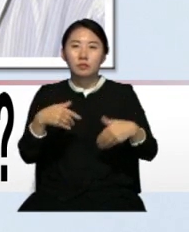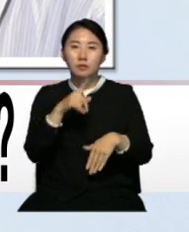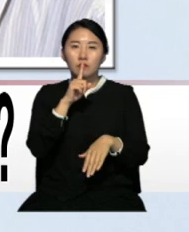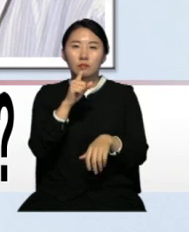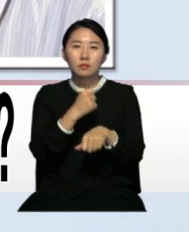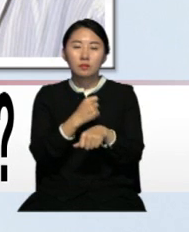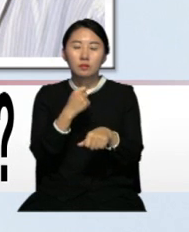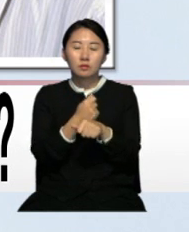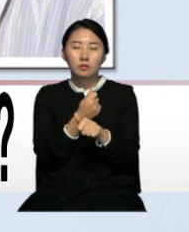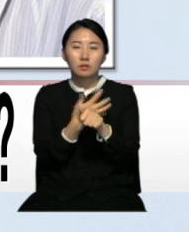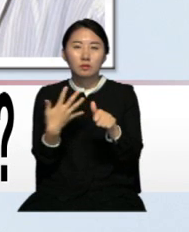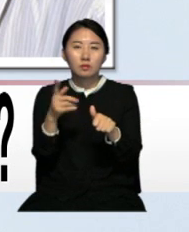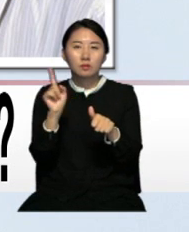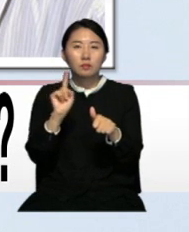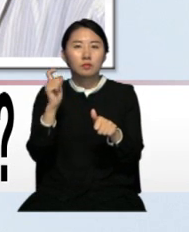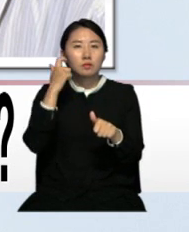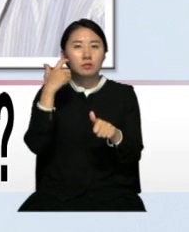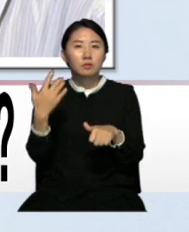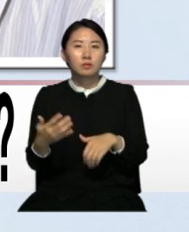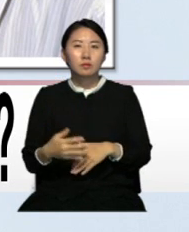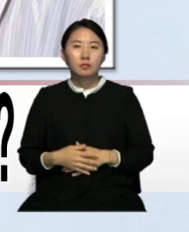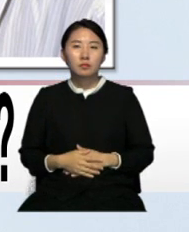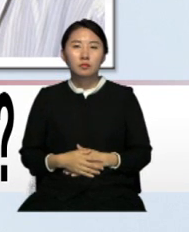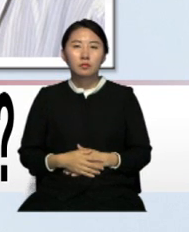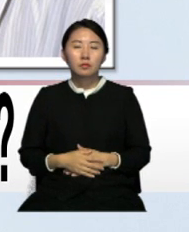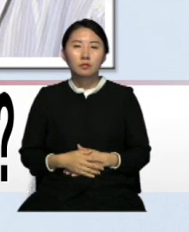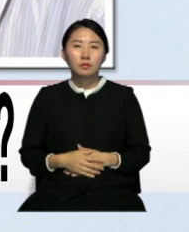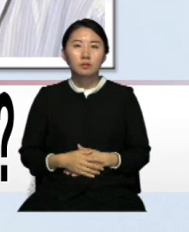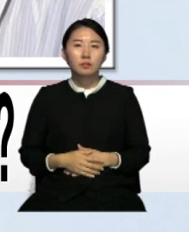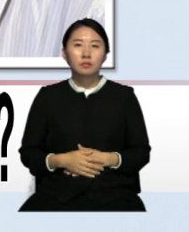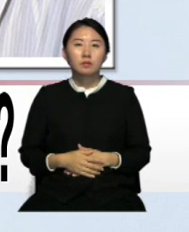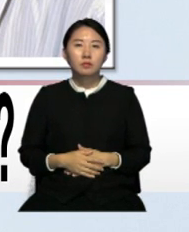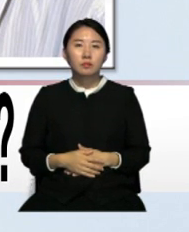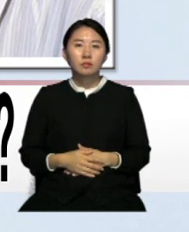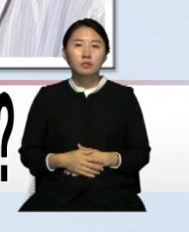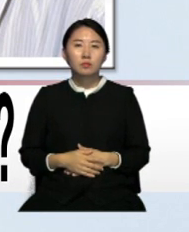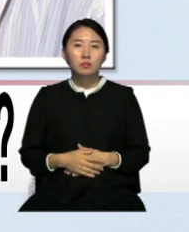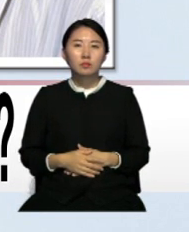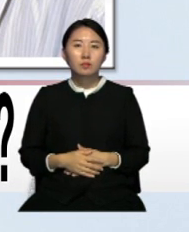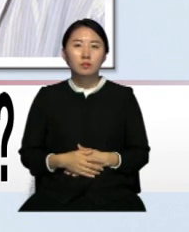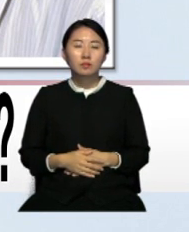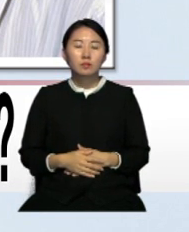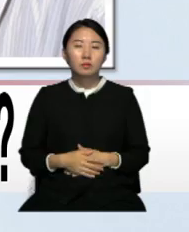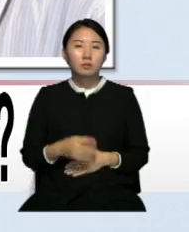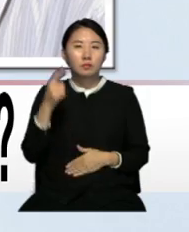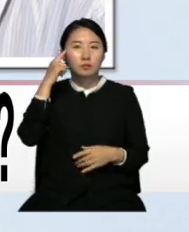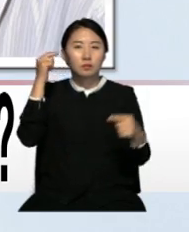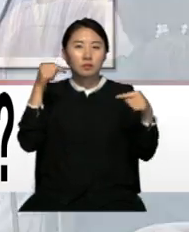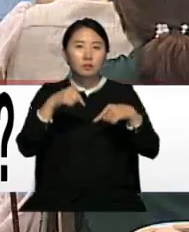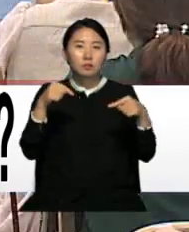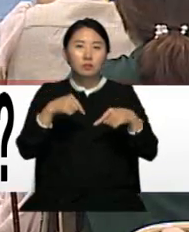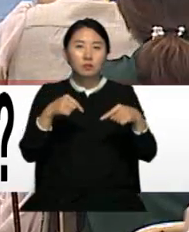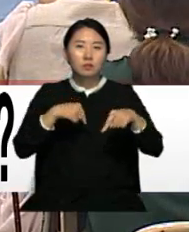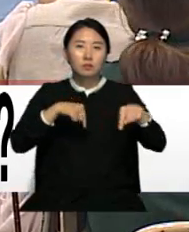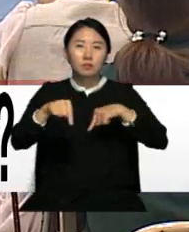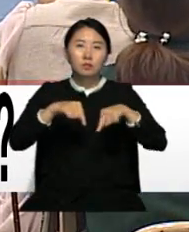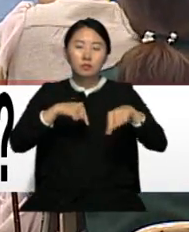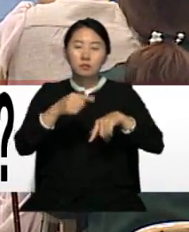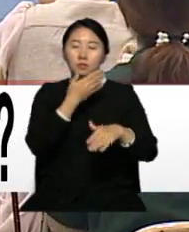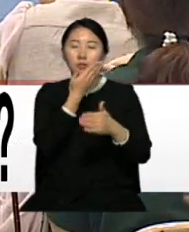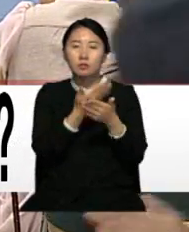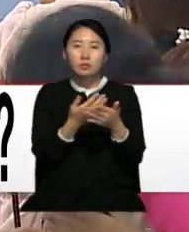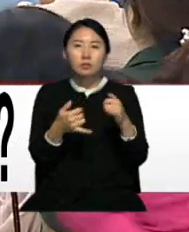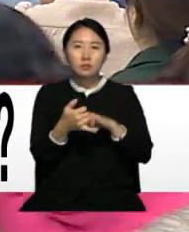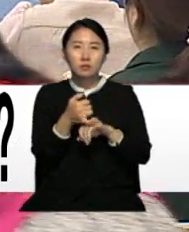필요하다고 말씀하셨습니다. 이렇게 주장하신 배경 궁금합니다. 네, 협치라는 건 당연히 중요하고